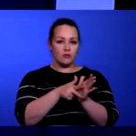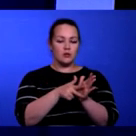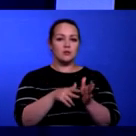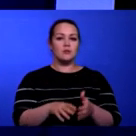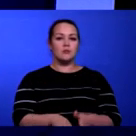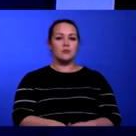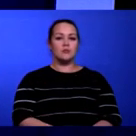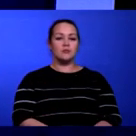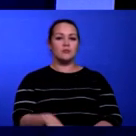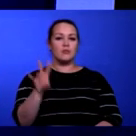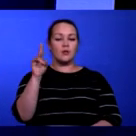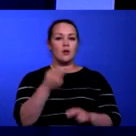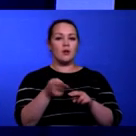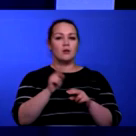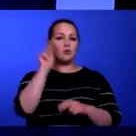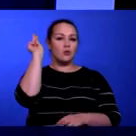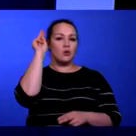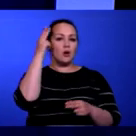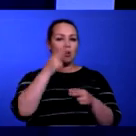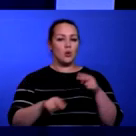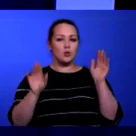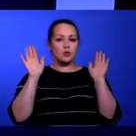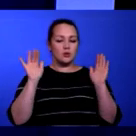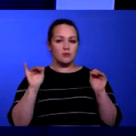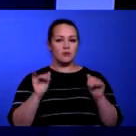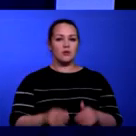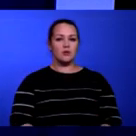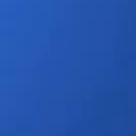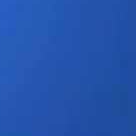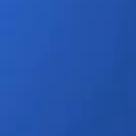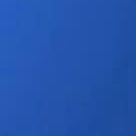на этом урок окончен ребята до свидания